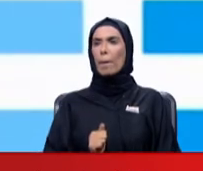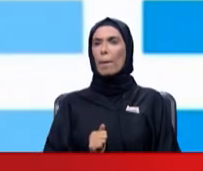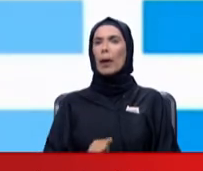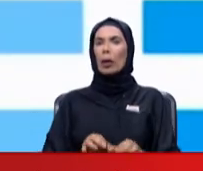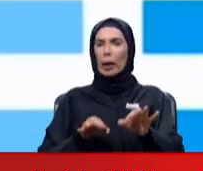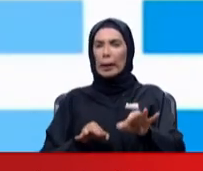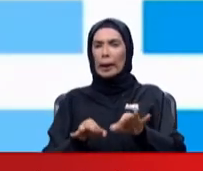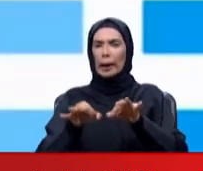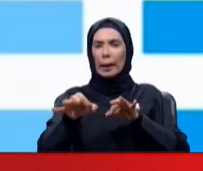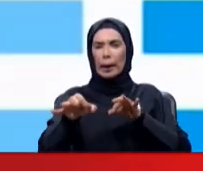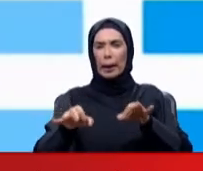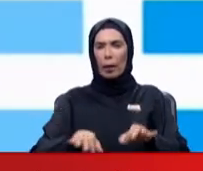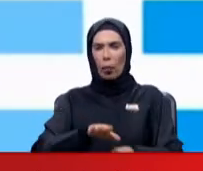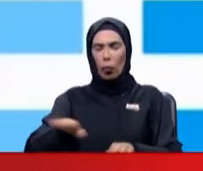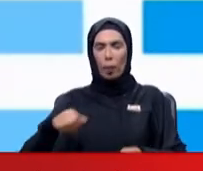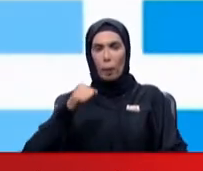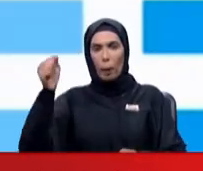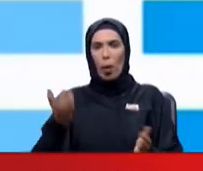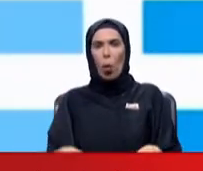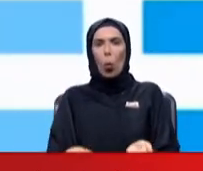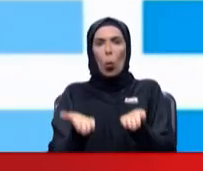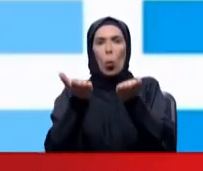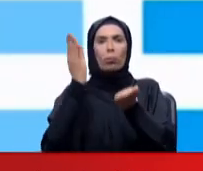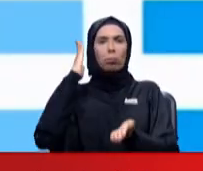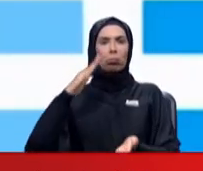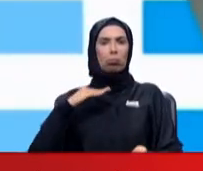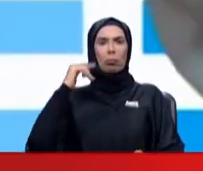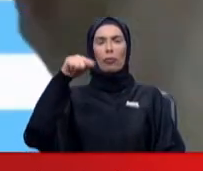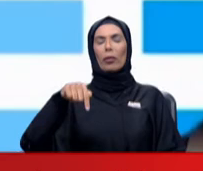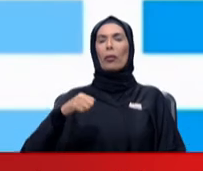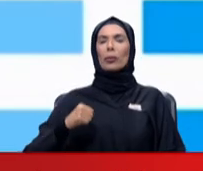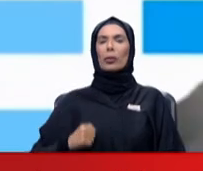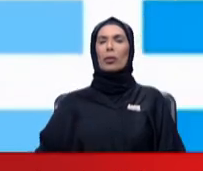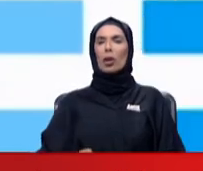بالخطة الوطنية للنهوض بالمرأة لمملكة البحرين